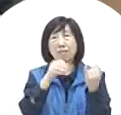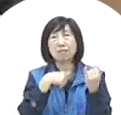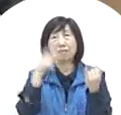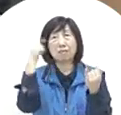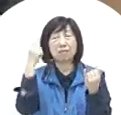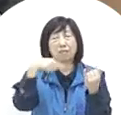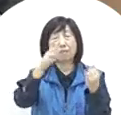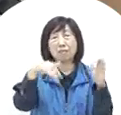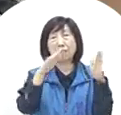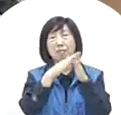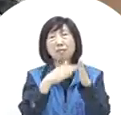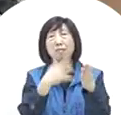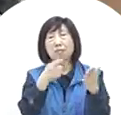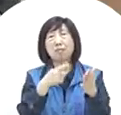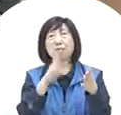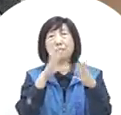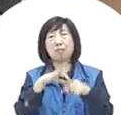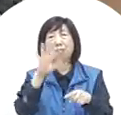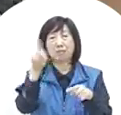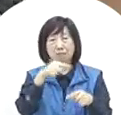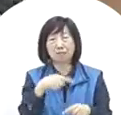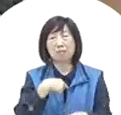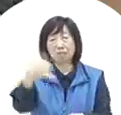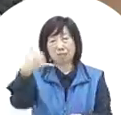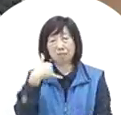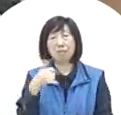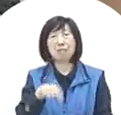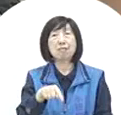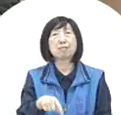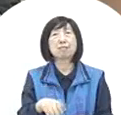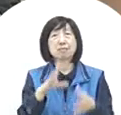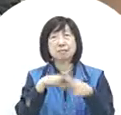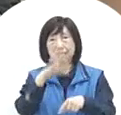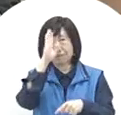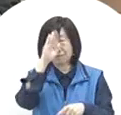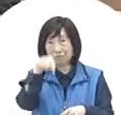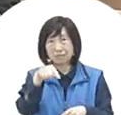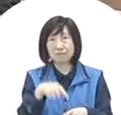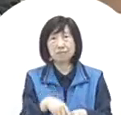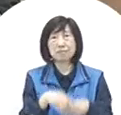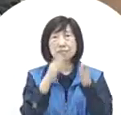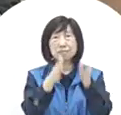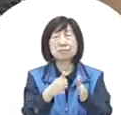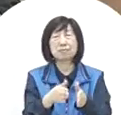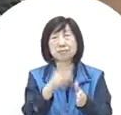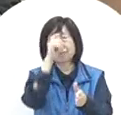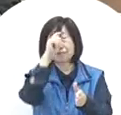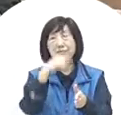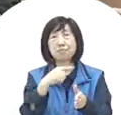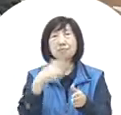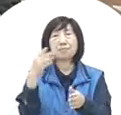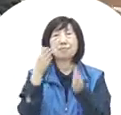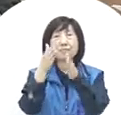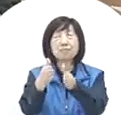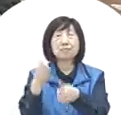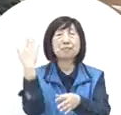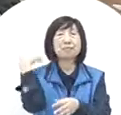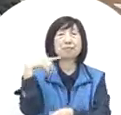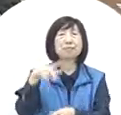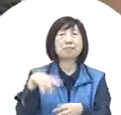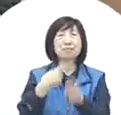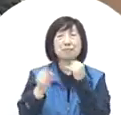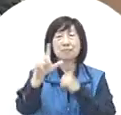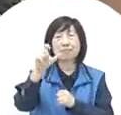他，本席才会接到陈情。市长，本席请你比照你对66枪积极办案态度，积极侦办此案，请警